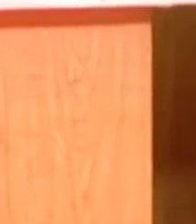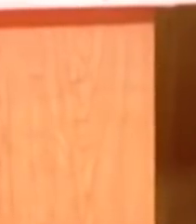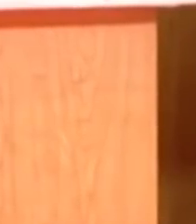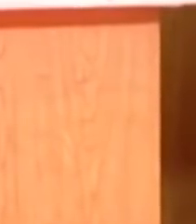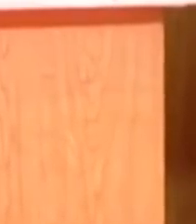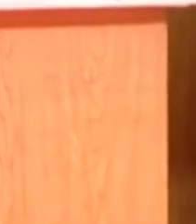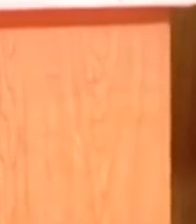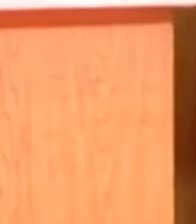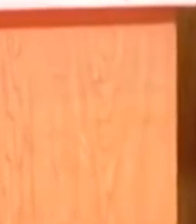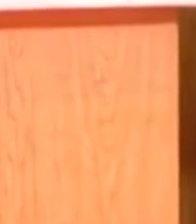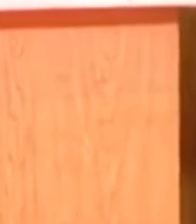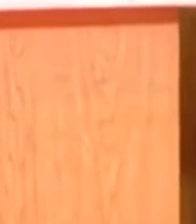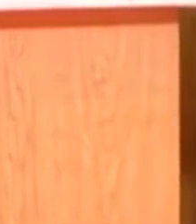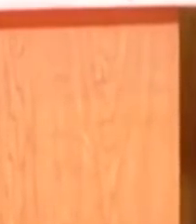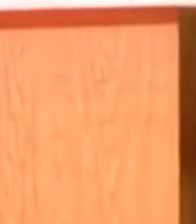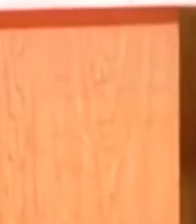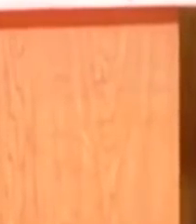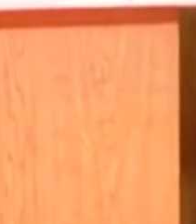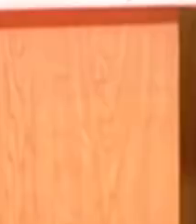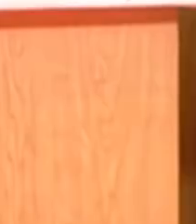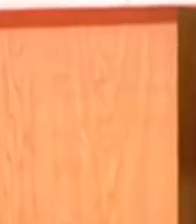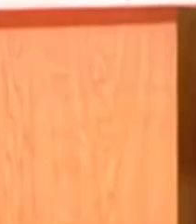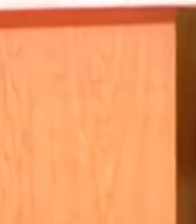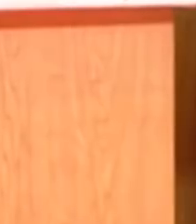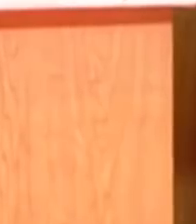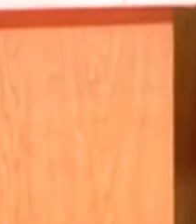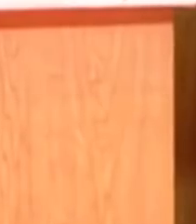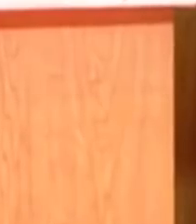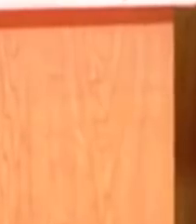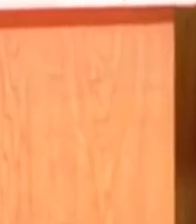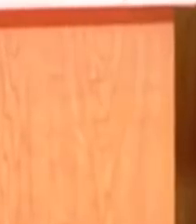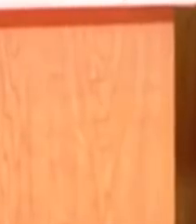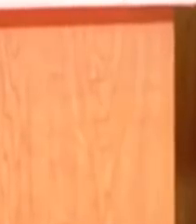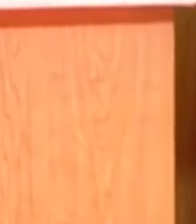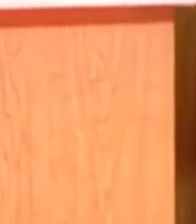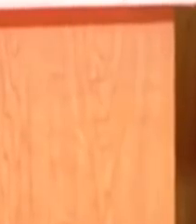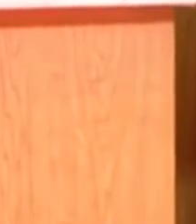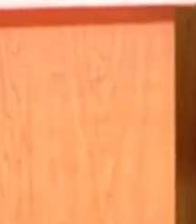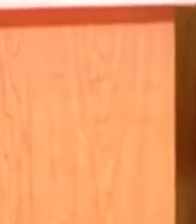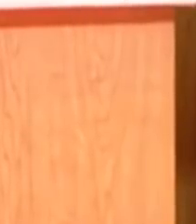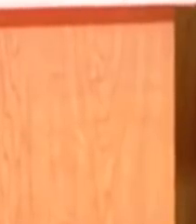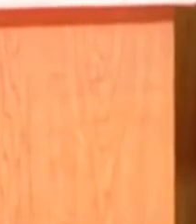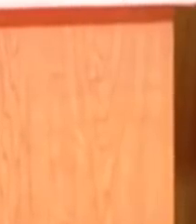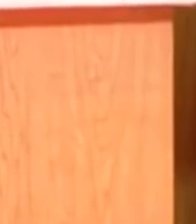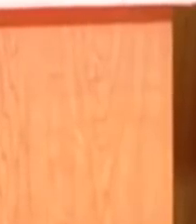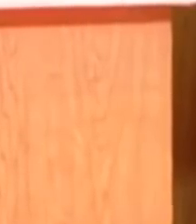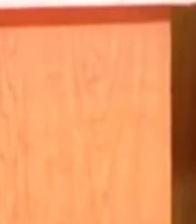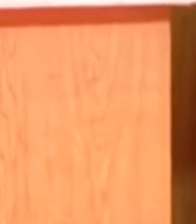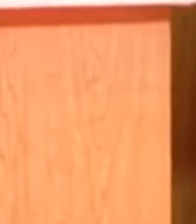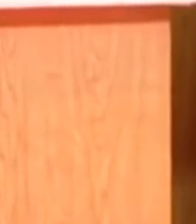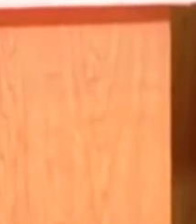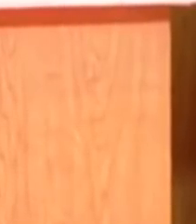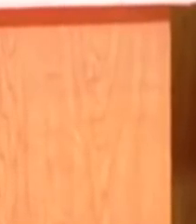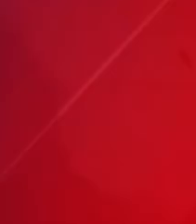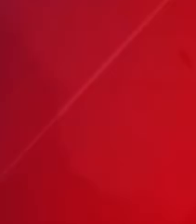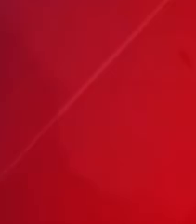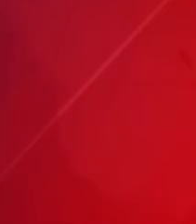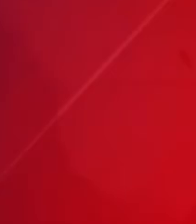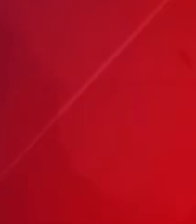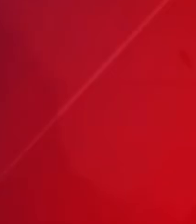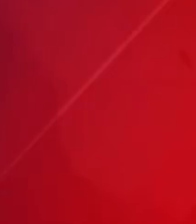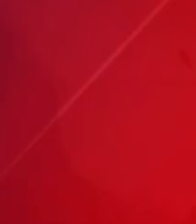kapuso abroad, maaari kaming masubaybayan sa GMA Pinoy TV at www.gmanews.tv.